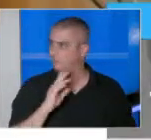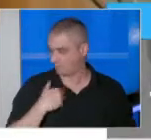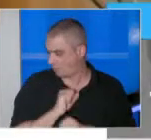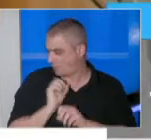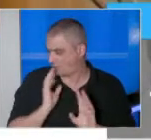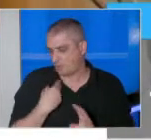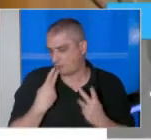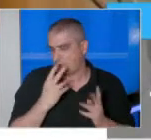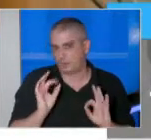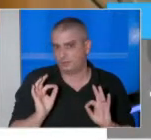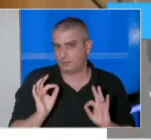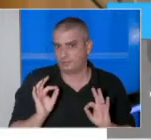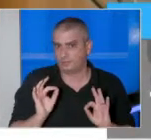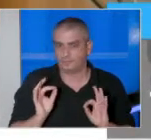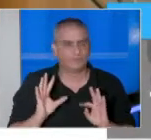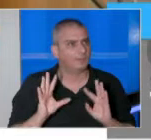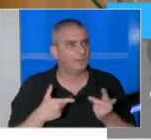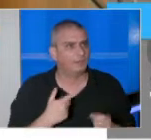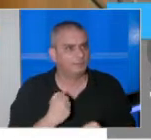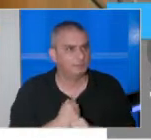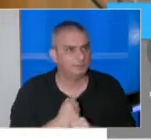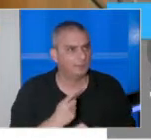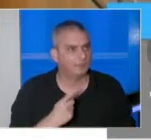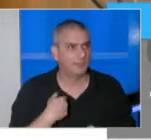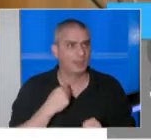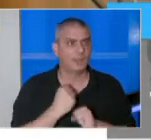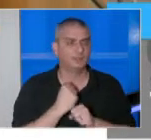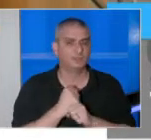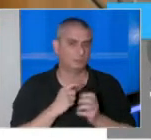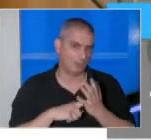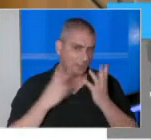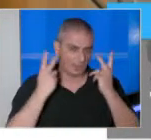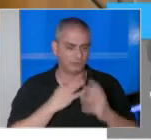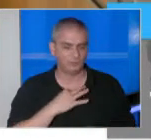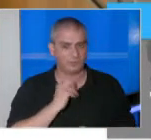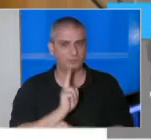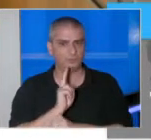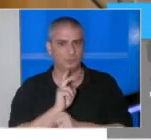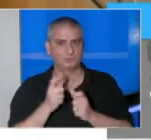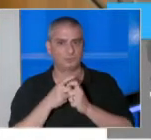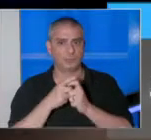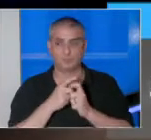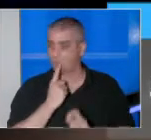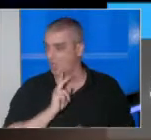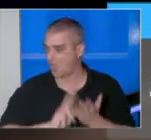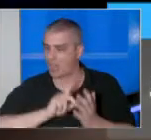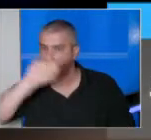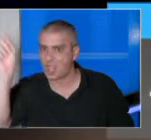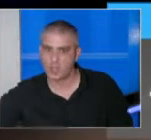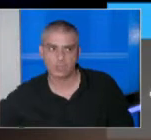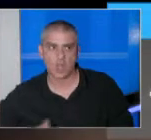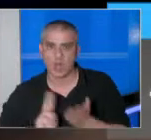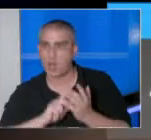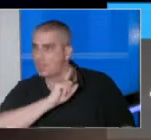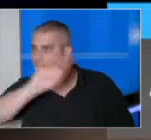מתגוננת, אני עונה לך את זה כמו שצריך שזה יהיה. למה עשינו את זה בנפרד? עשינו את זה כי לי היה חשוב לשמור על סיעת כולנו. את עכשיו אומרת נכון, שהוא לא אמת. לא